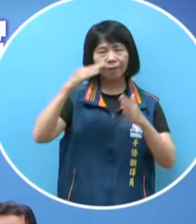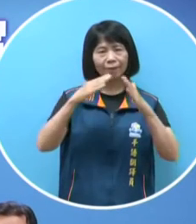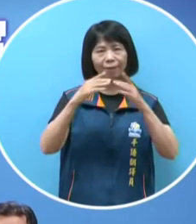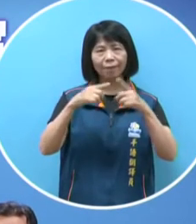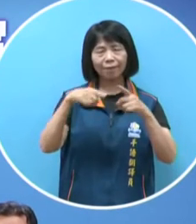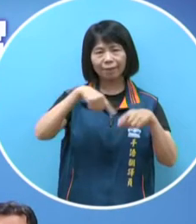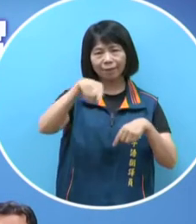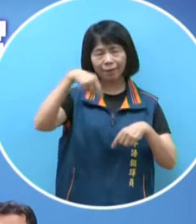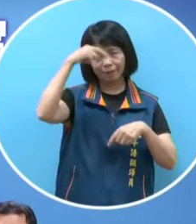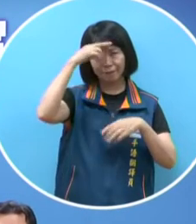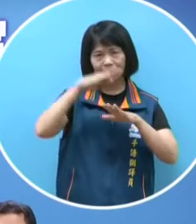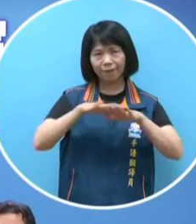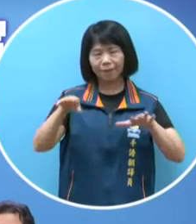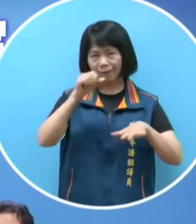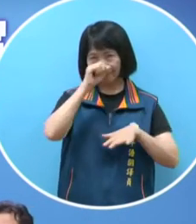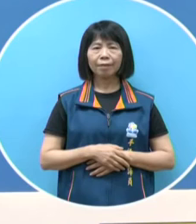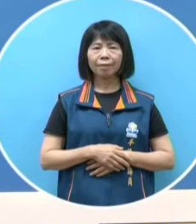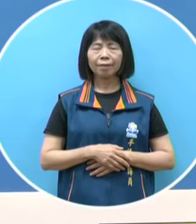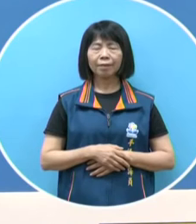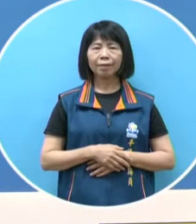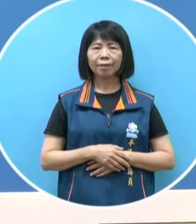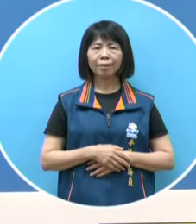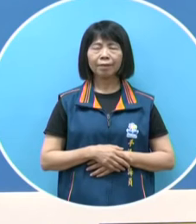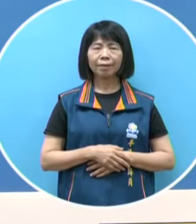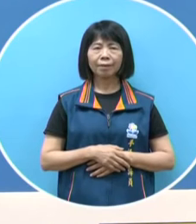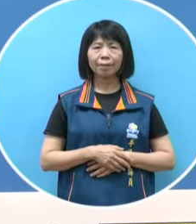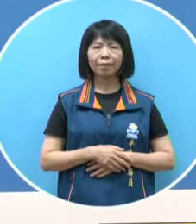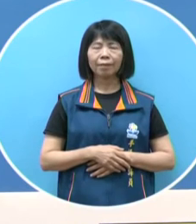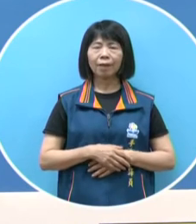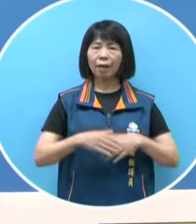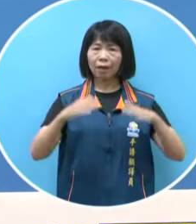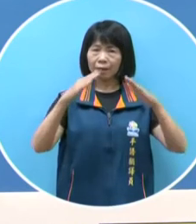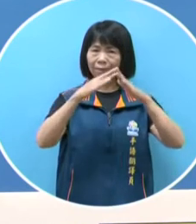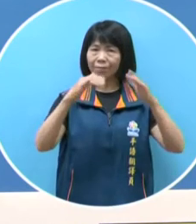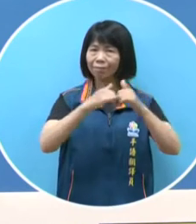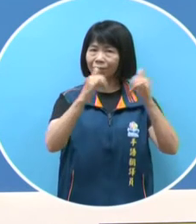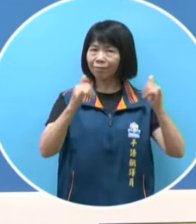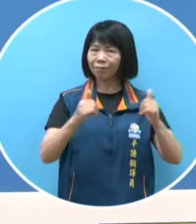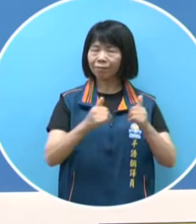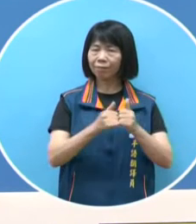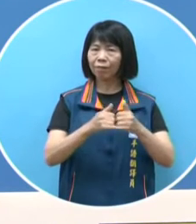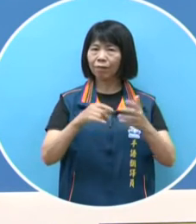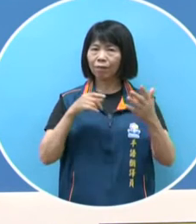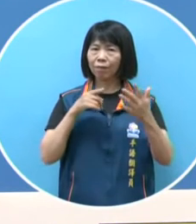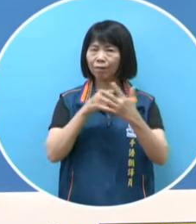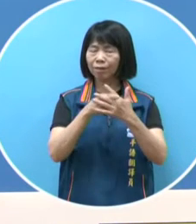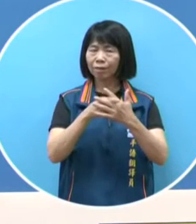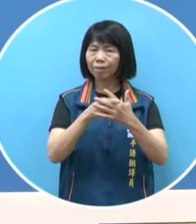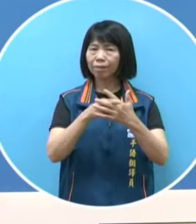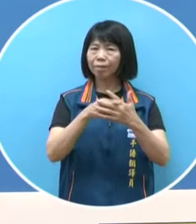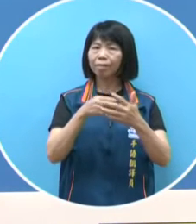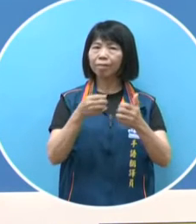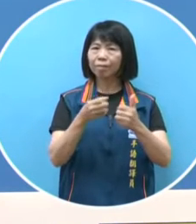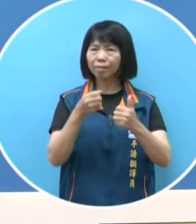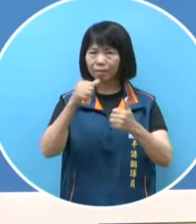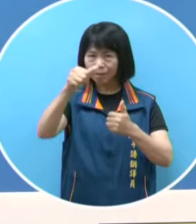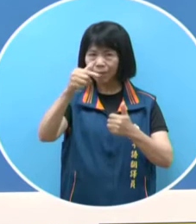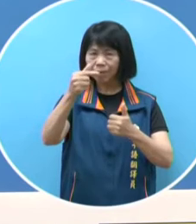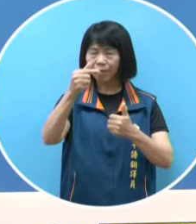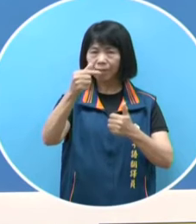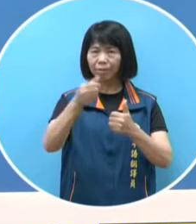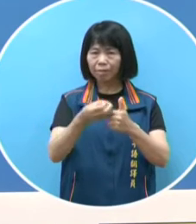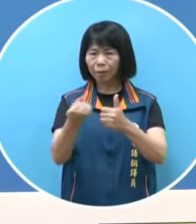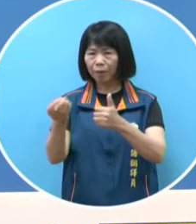守防疫。 在这所有的这个家族确诊的案件里面，无论是